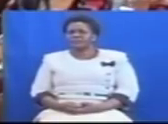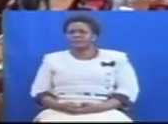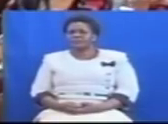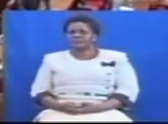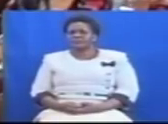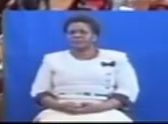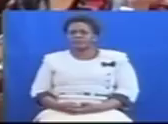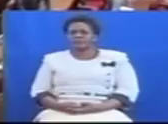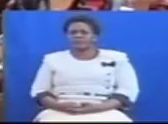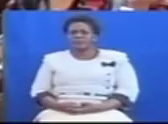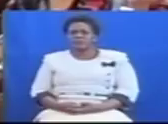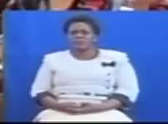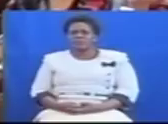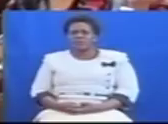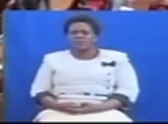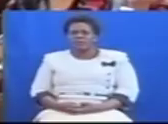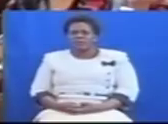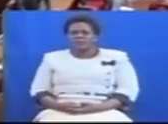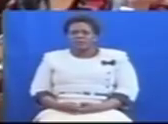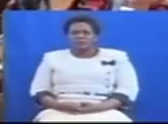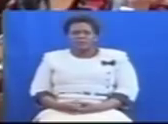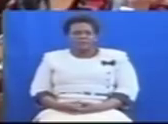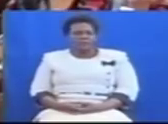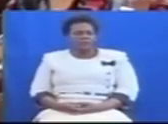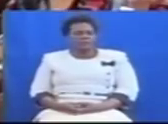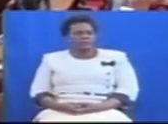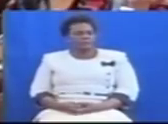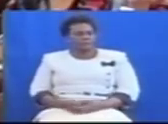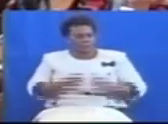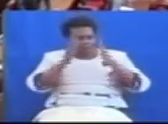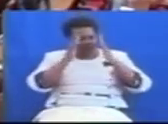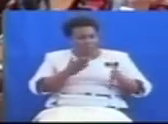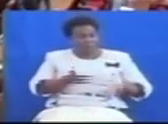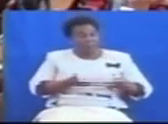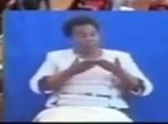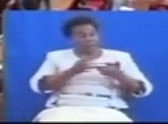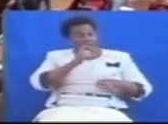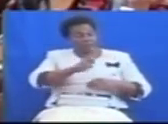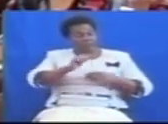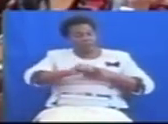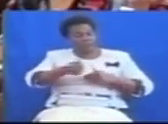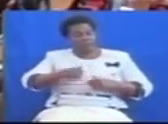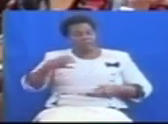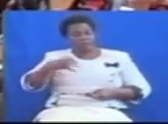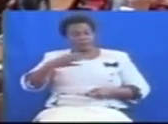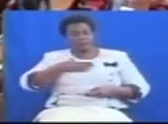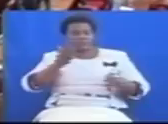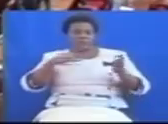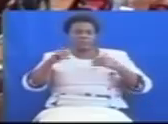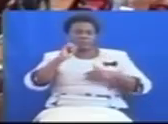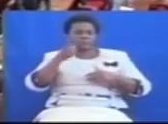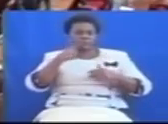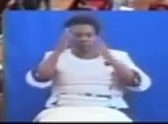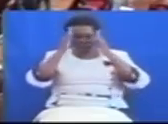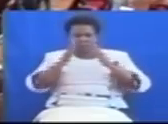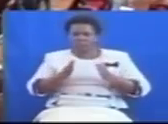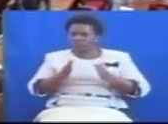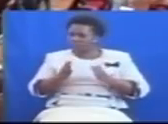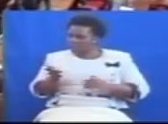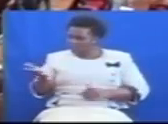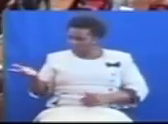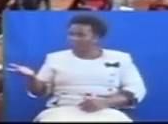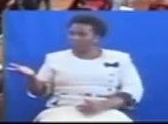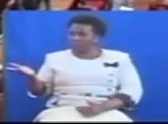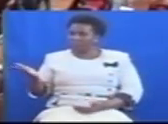Mheshimiwa Naibu Spika, nakushukuru. Mheshimiwa Naibu Spika, kwa niaba ya Ofisi ya TAMISEMI, naomba nijibu maswali mawili ya Mheshimiwa Dr. Dalali Peter Kafumu